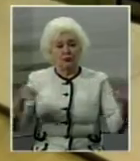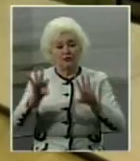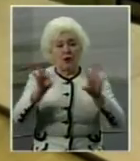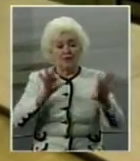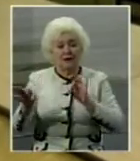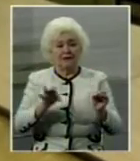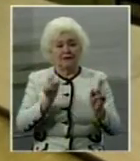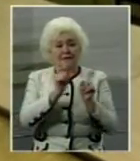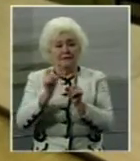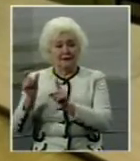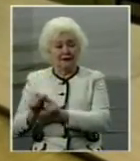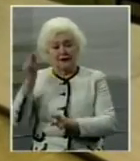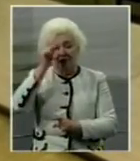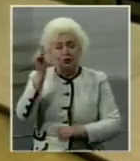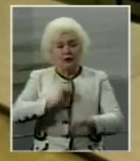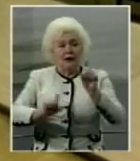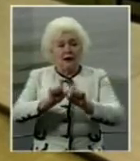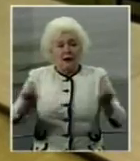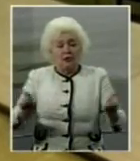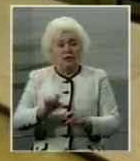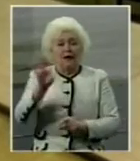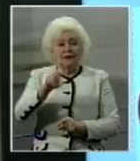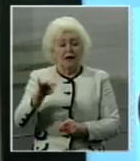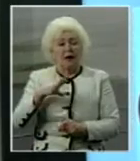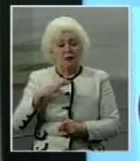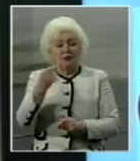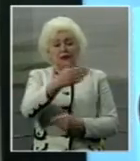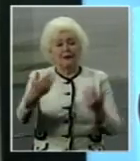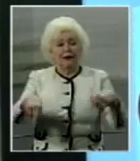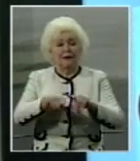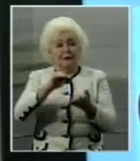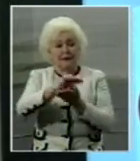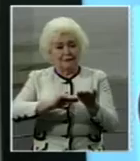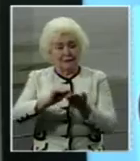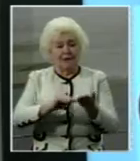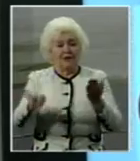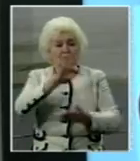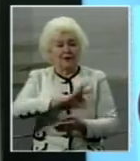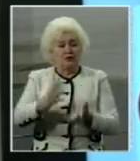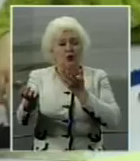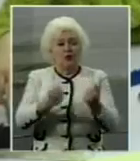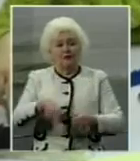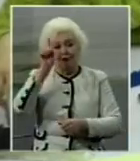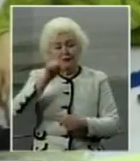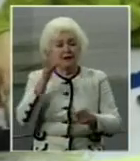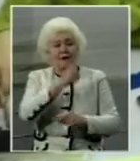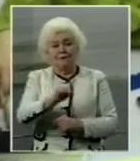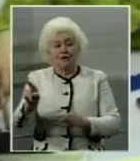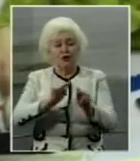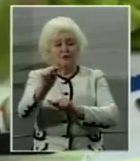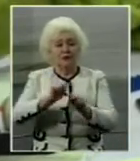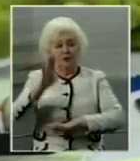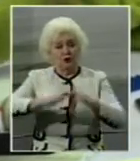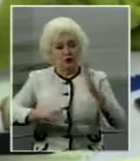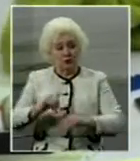склади. Студенти університету Зорина та Ніна були на таких тренінгах та використовували отримані знання під час педагогічної